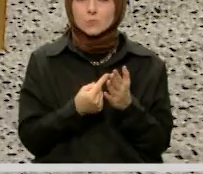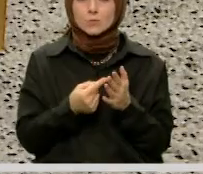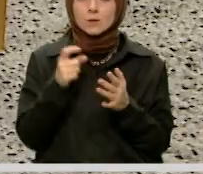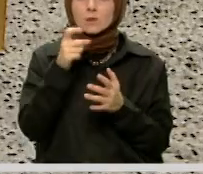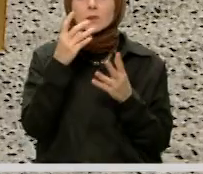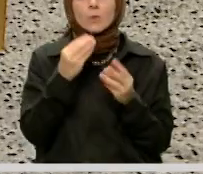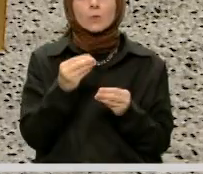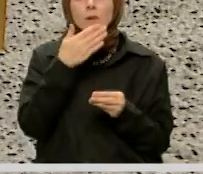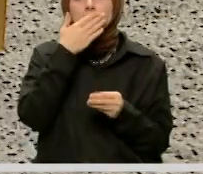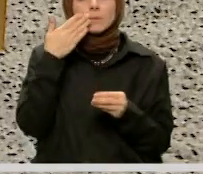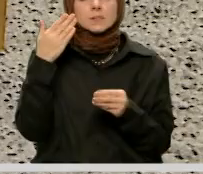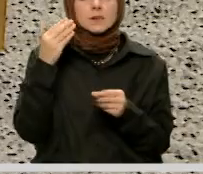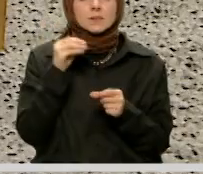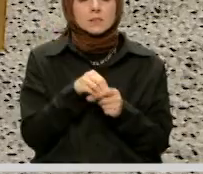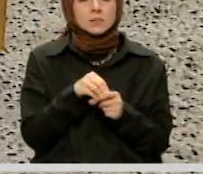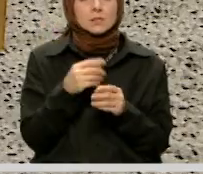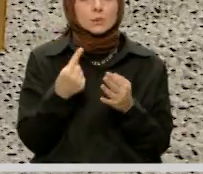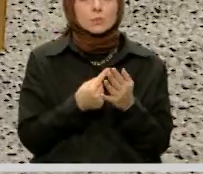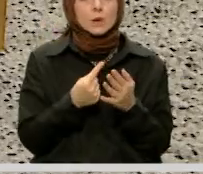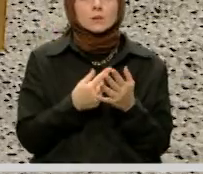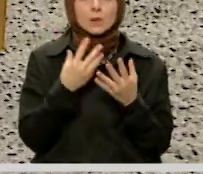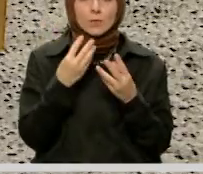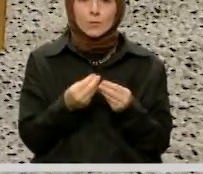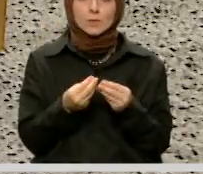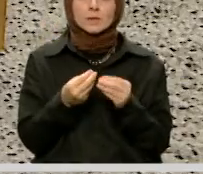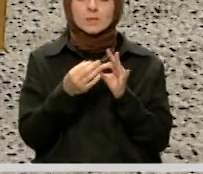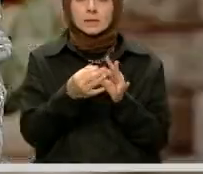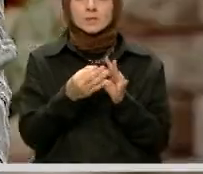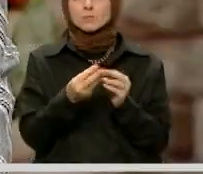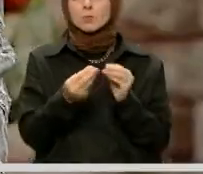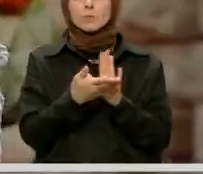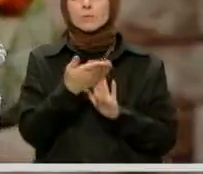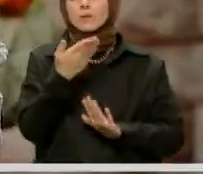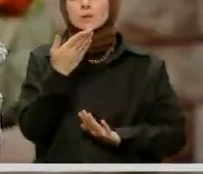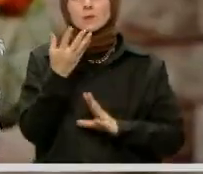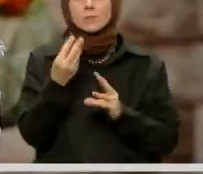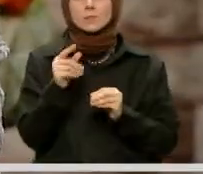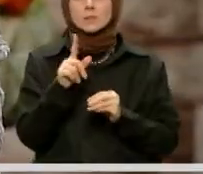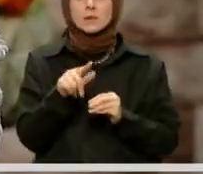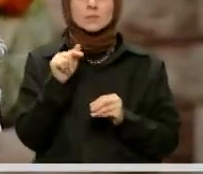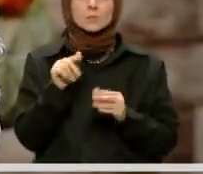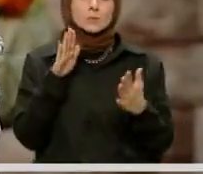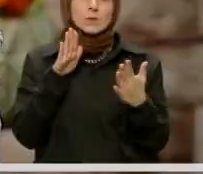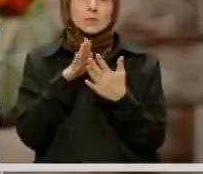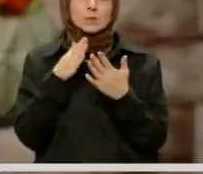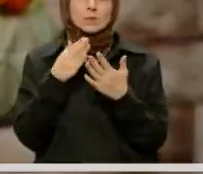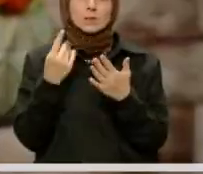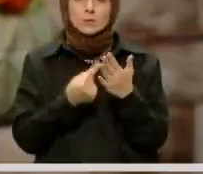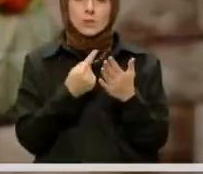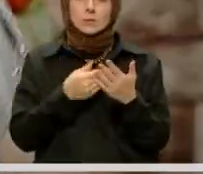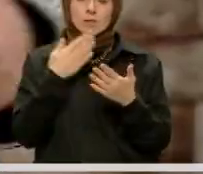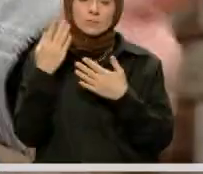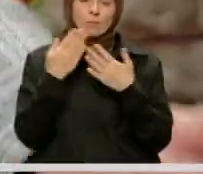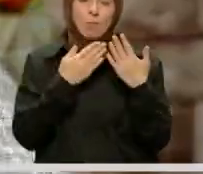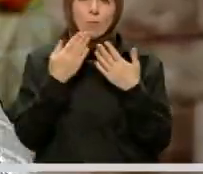Ramazan'da Kur'an'la olan diyalogumuzu kat be kat arttırmak gerekiyor. İşte mukabeleler bunun en güzel göstergesidir.